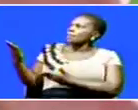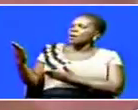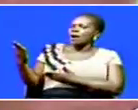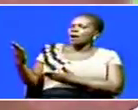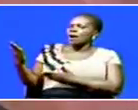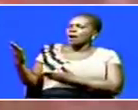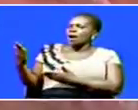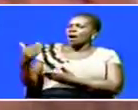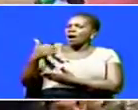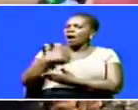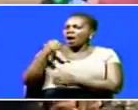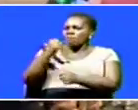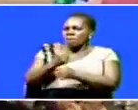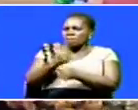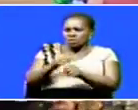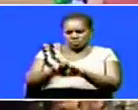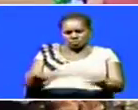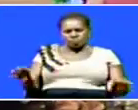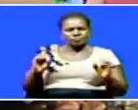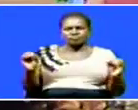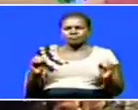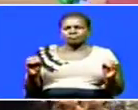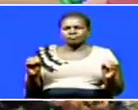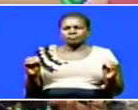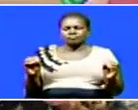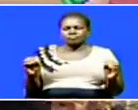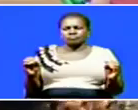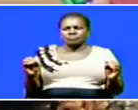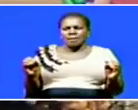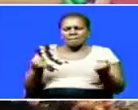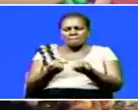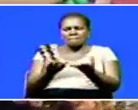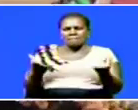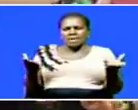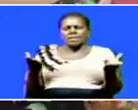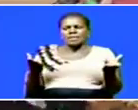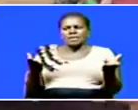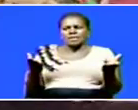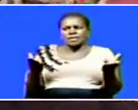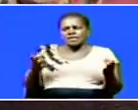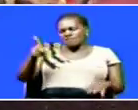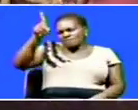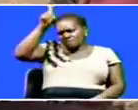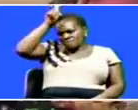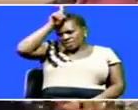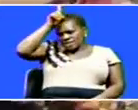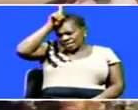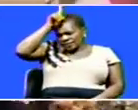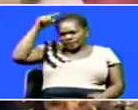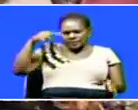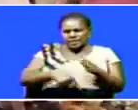hawana watu stable. Hapana. Wengi wanakaa huko kwa kijiji huko River